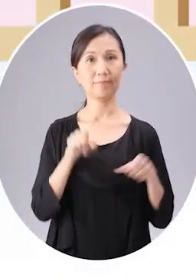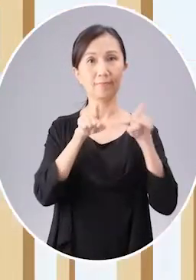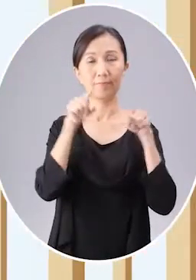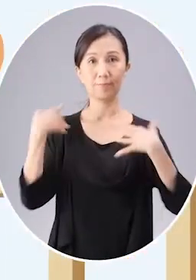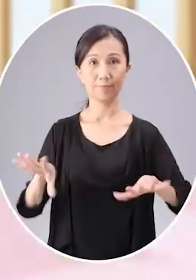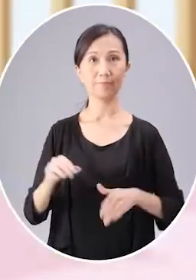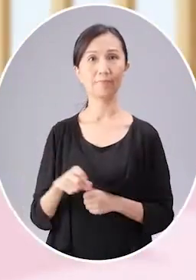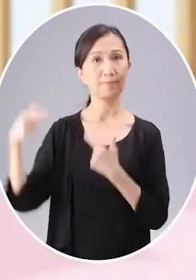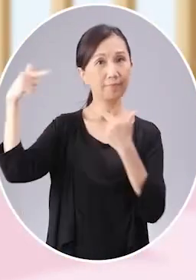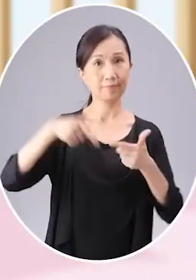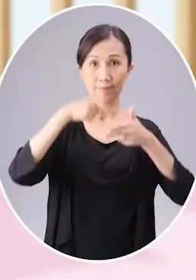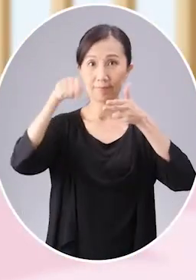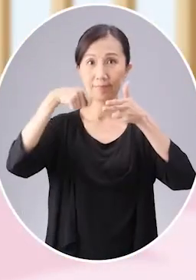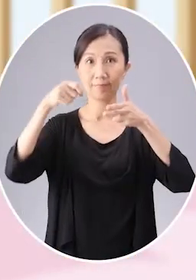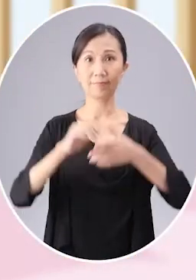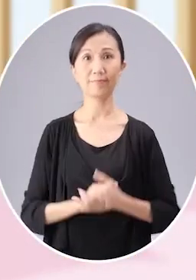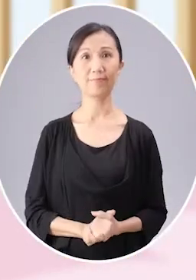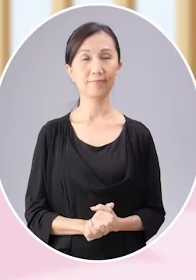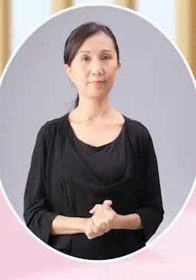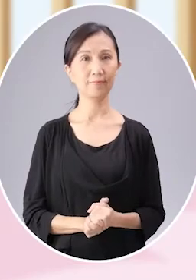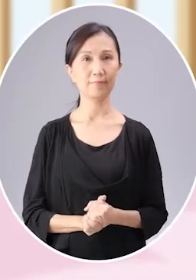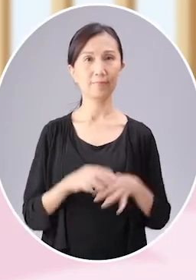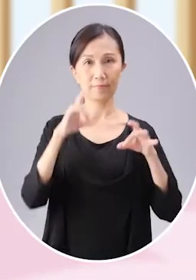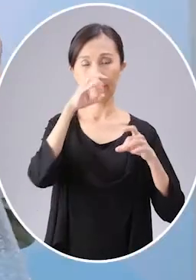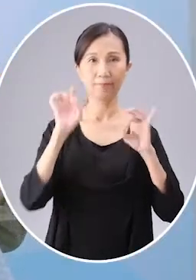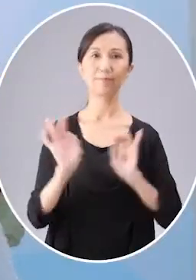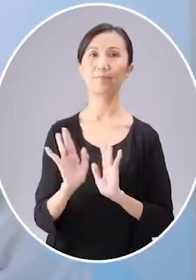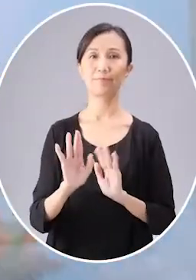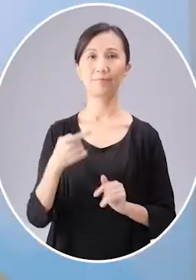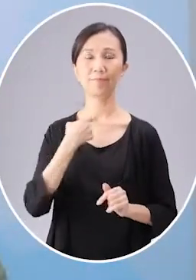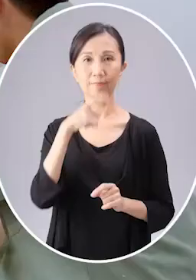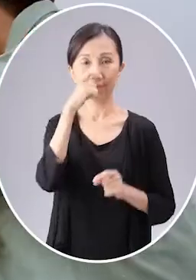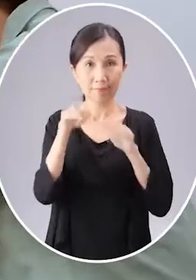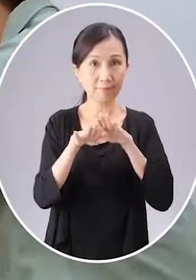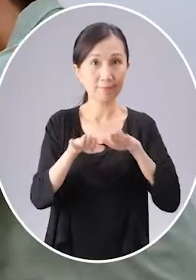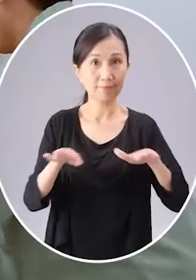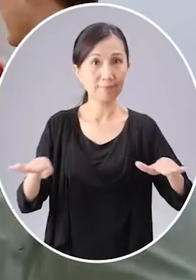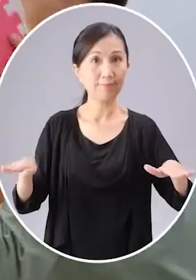生。导演，我讲完啦，继续 roll 机。 唔系 bubble